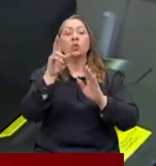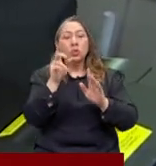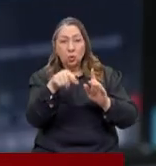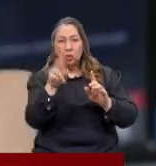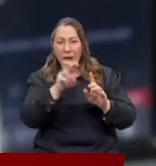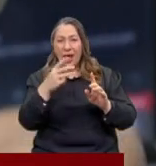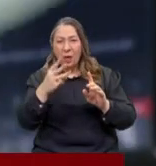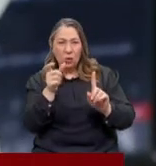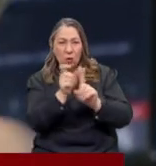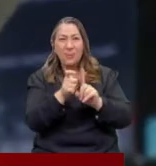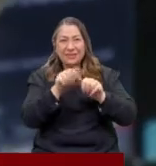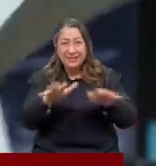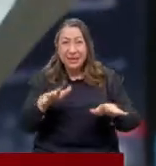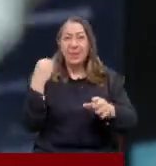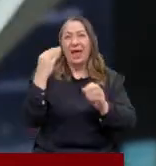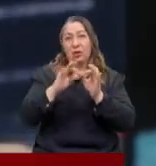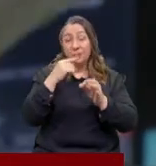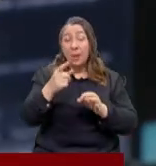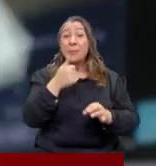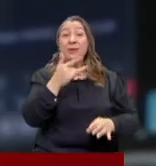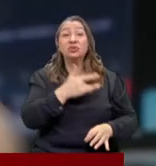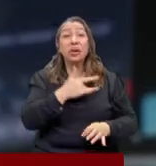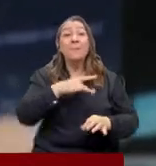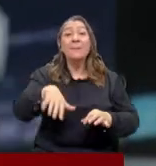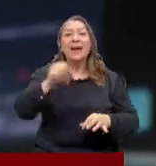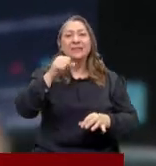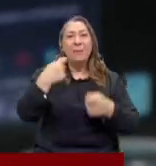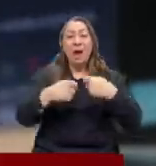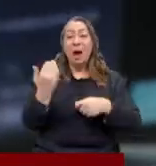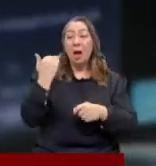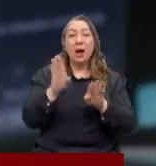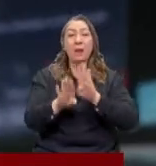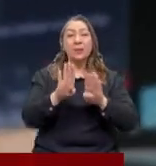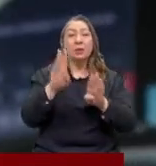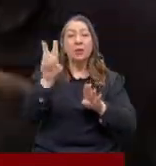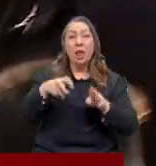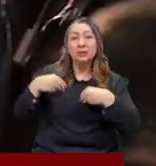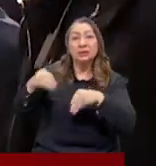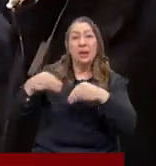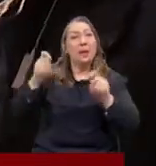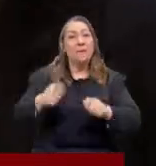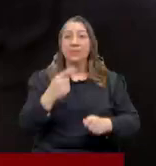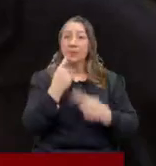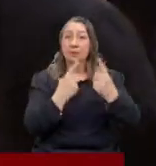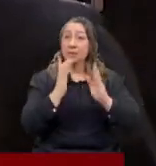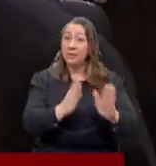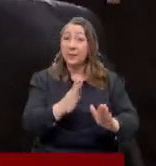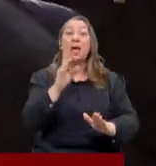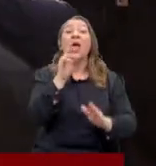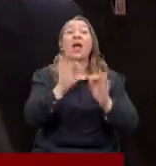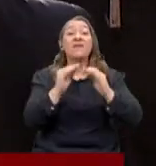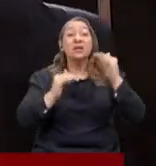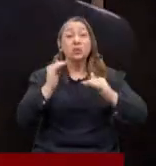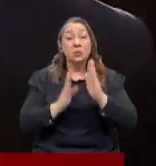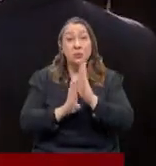ekonomi modeli derken Babacan, Merkez Bankası'nın arka kapıdan döviz satışı yaptığı iddiasını sürdürdü. Enflasyondaki artış nedeniyle